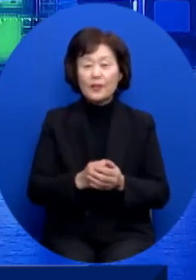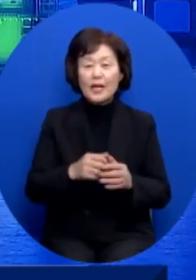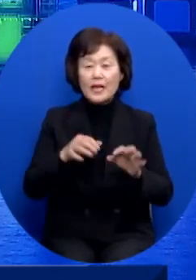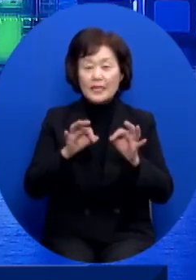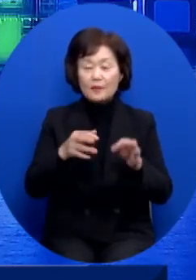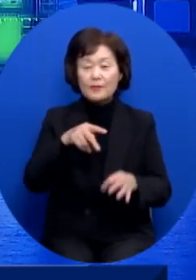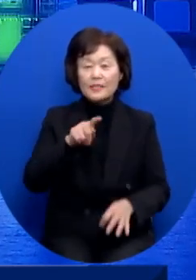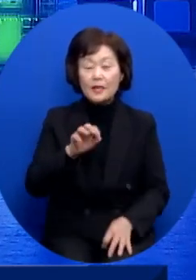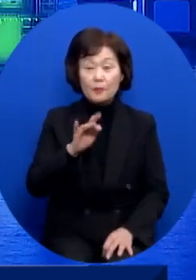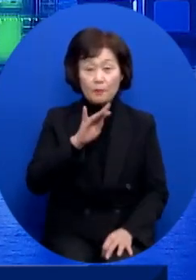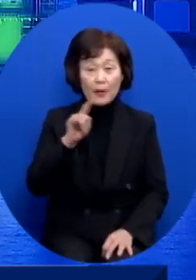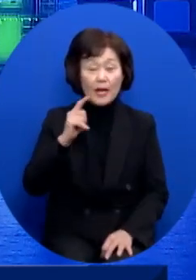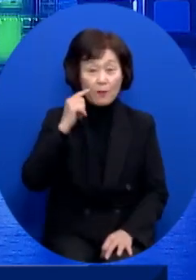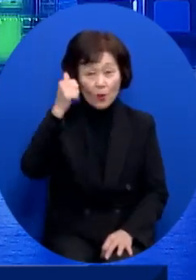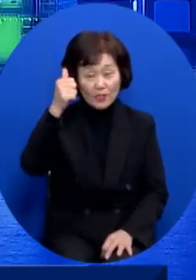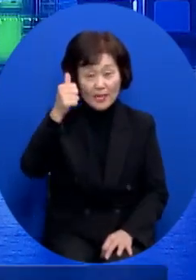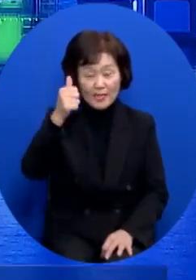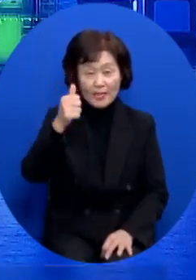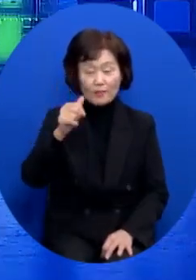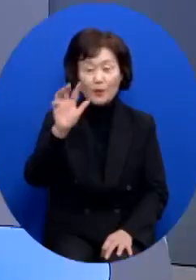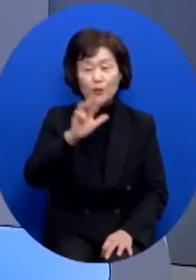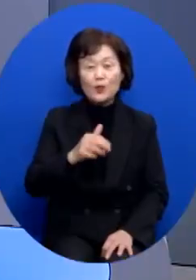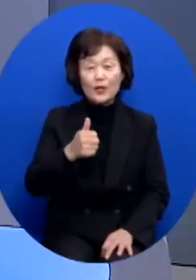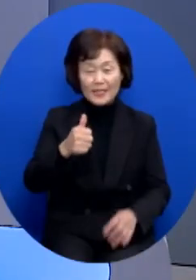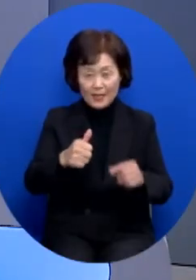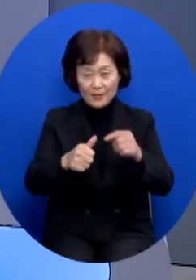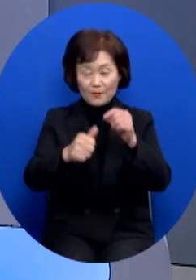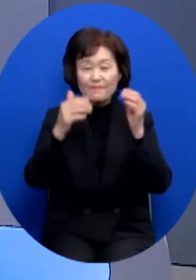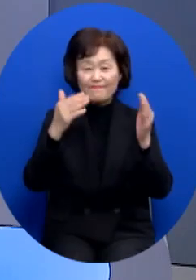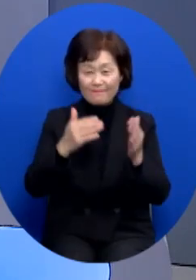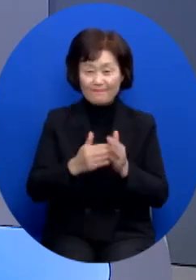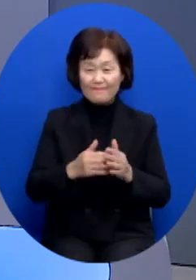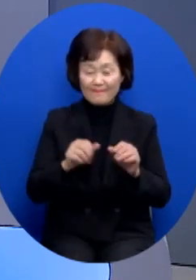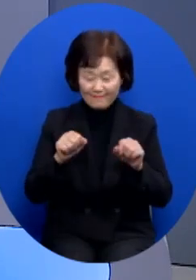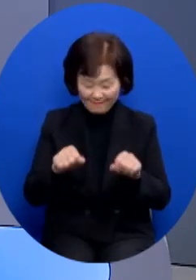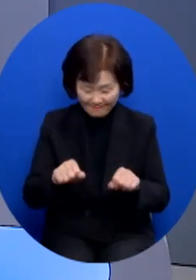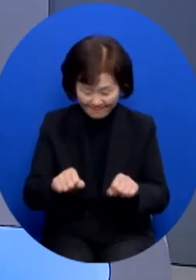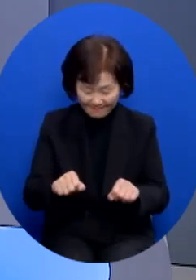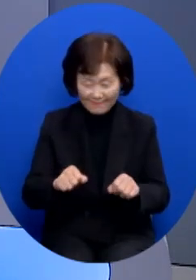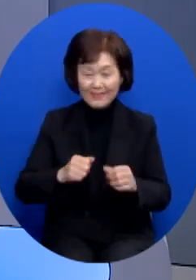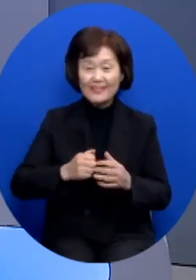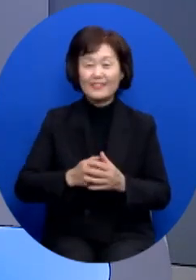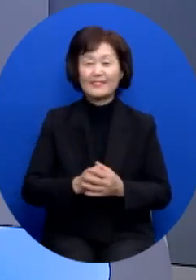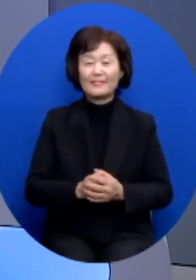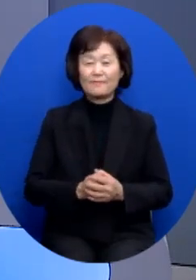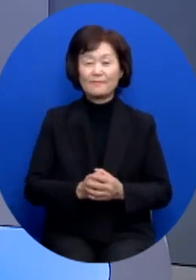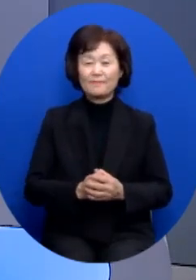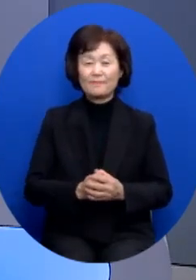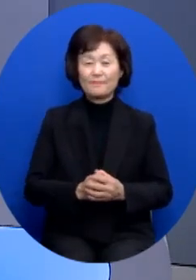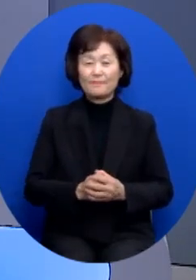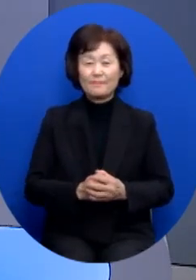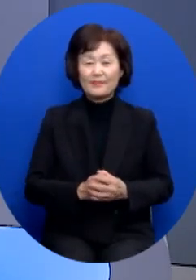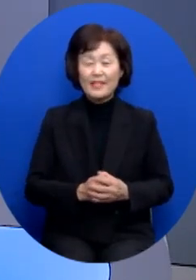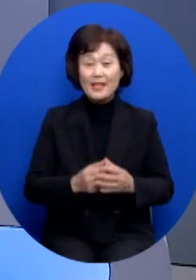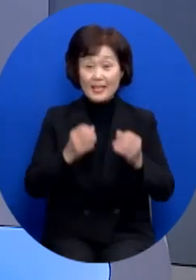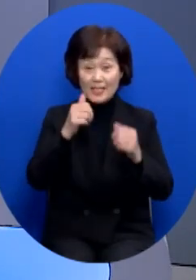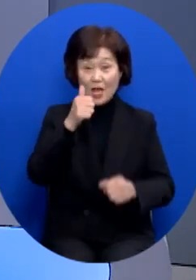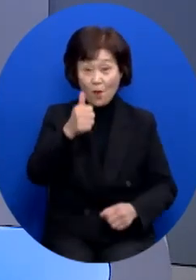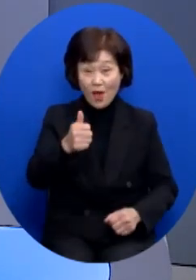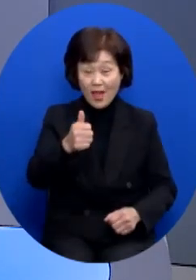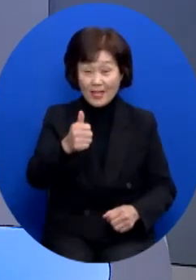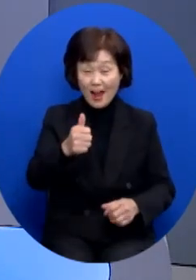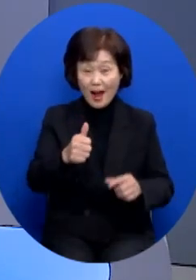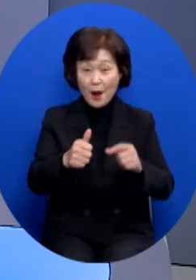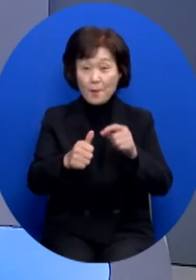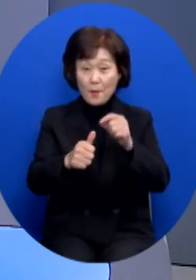신임 회장님 모시고 이야기 나눠봅니다. 목사님 안녕하세요. 안녕하십니까. 먼저 신임 회장 선출 축하드립니다.